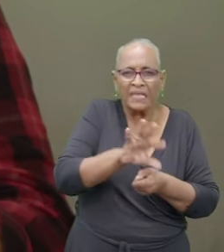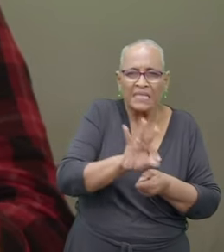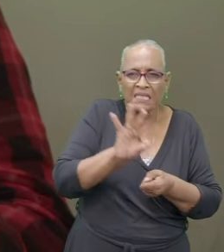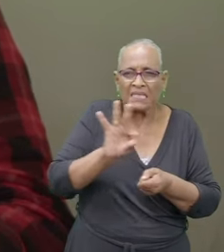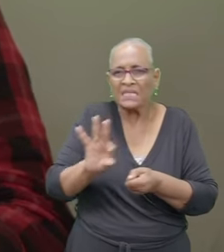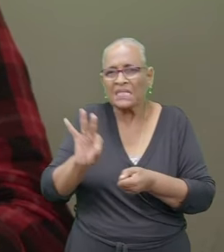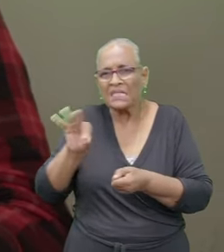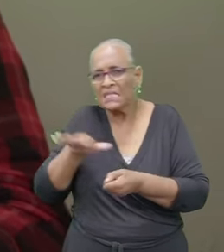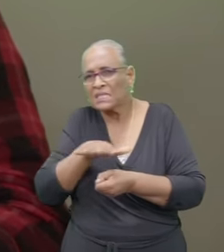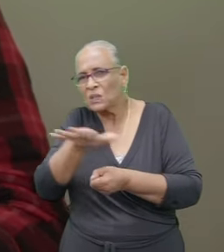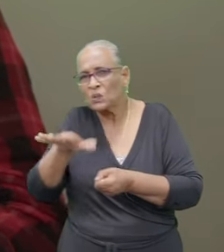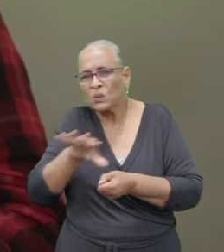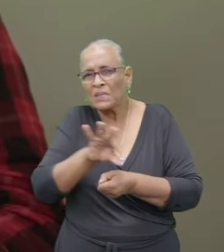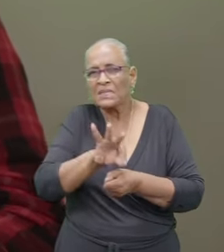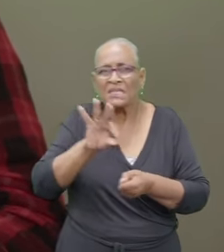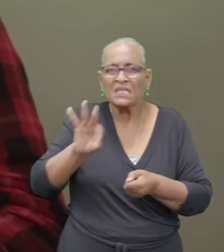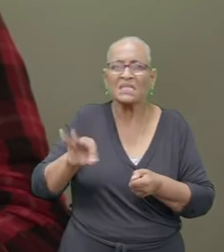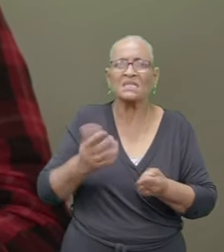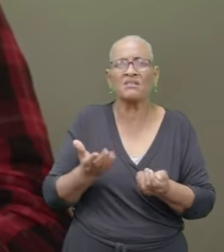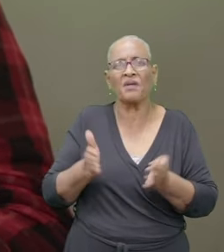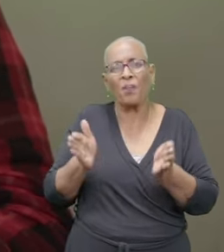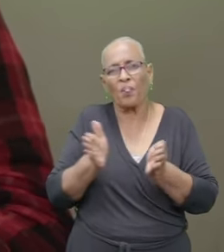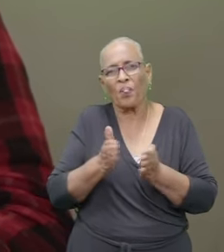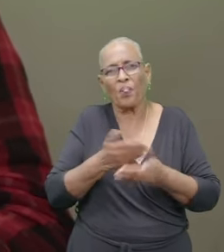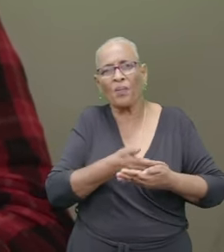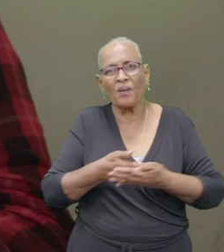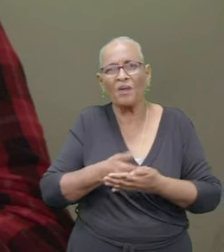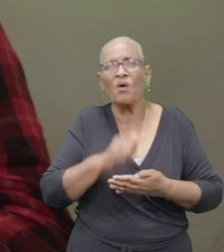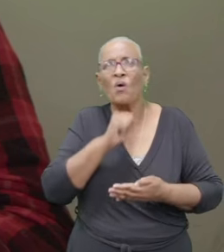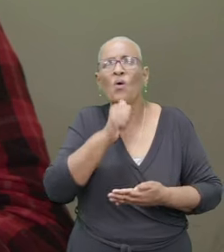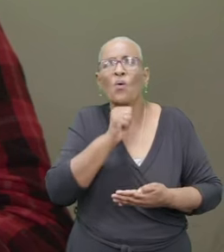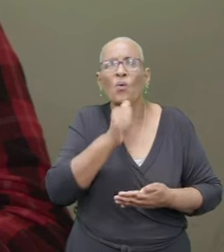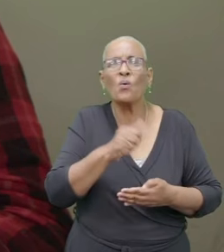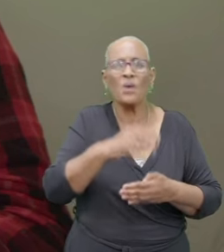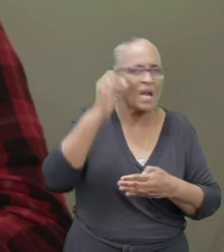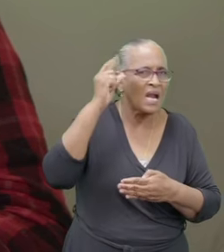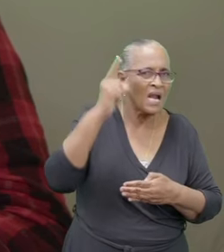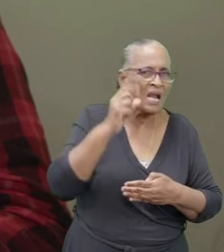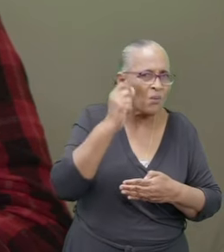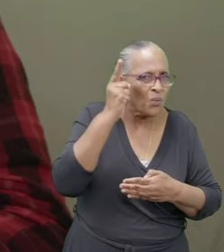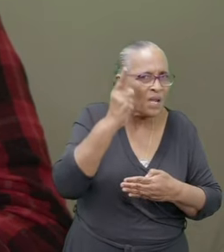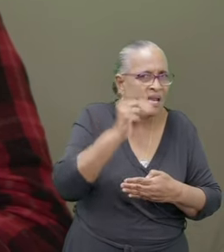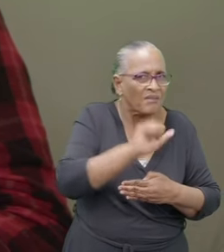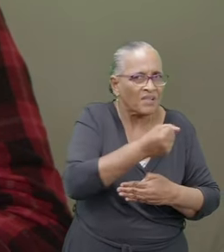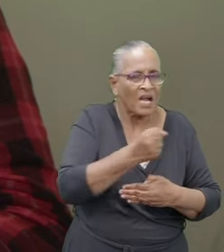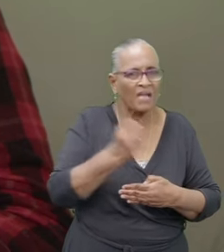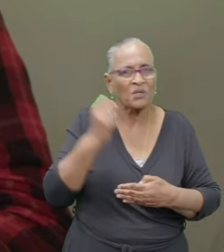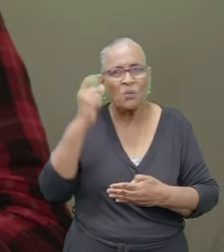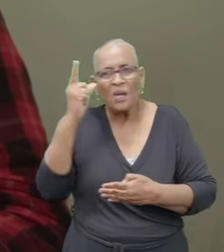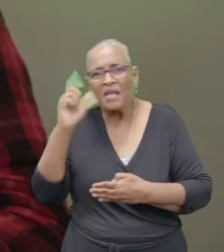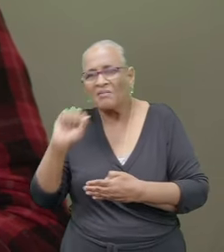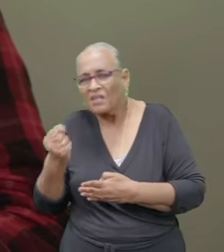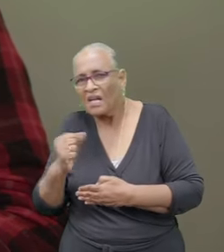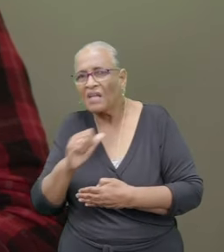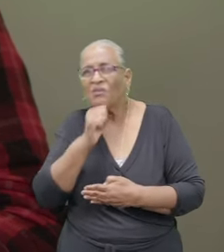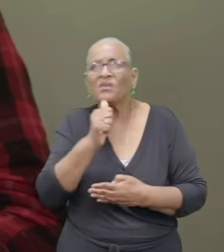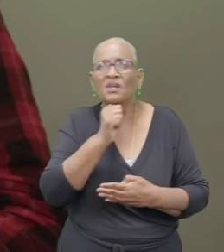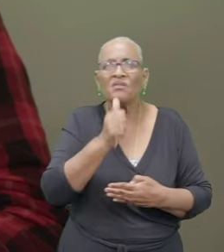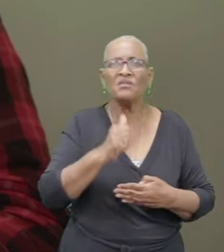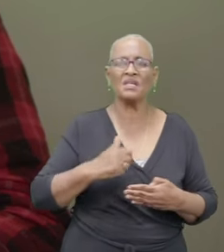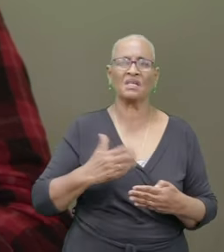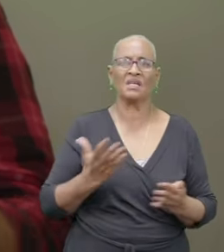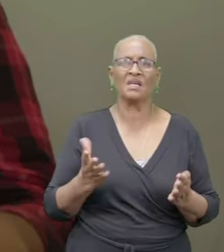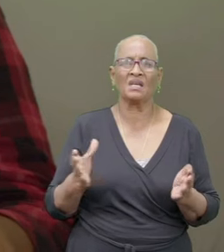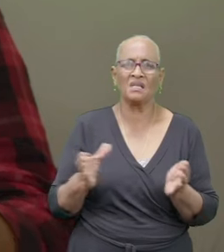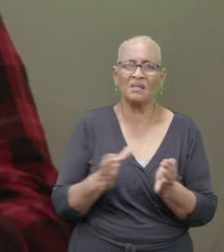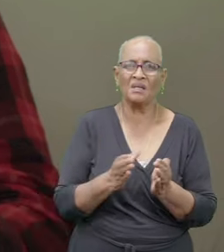de situatie van een prematuurtje. Wie heeft meer overlevingskansen? Waarom ik dit heel belangrijk vind, ik ben moeder van een prematuur